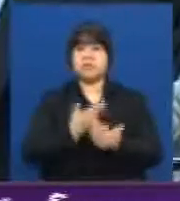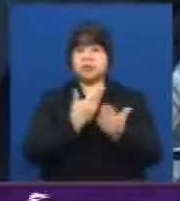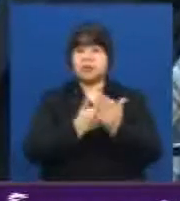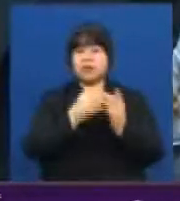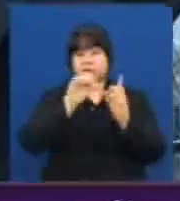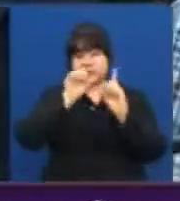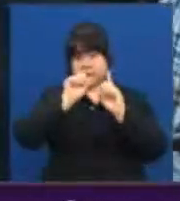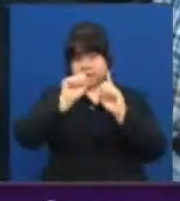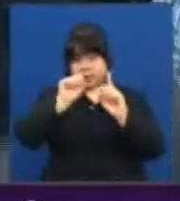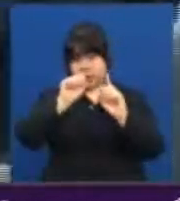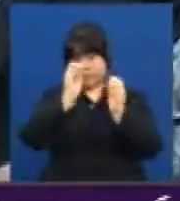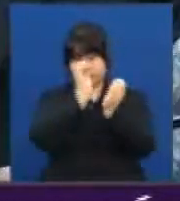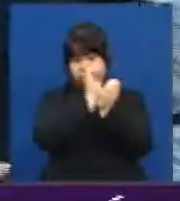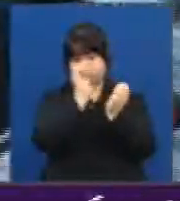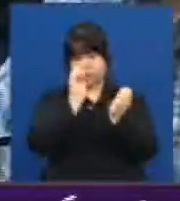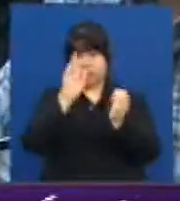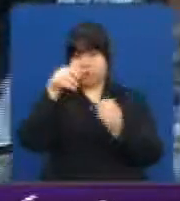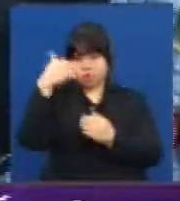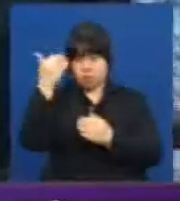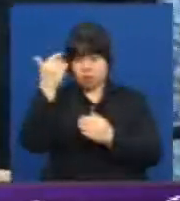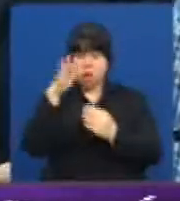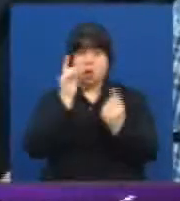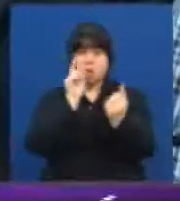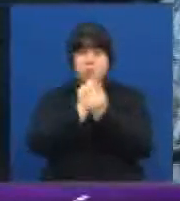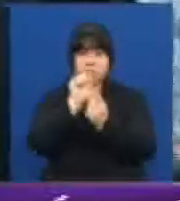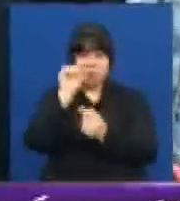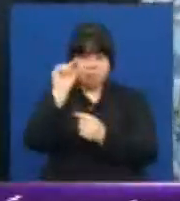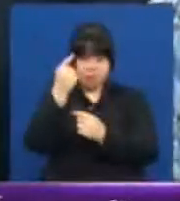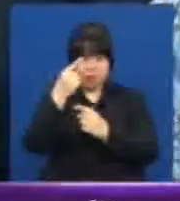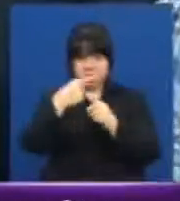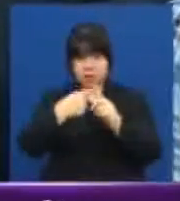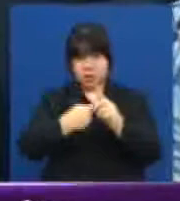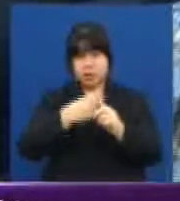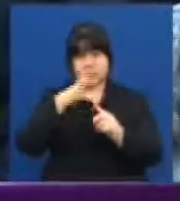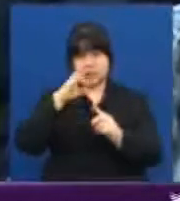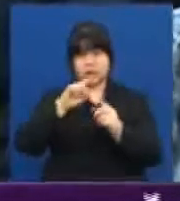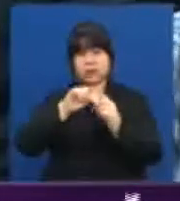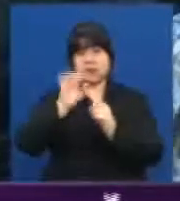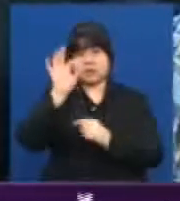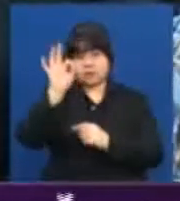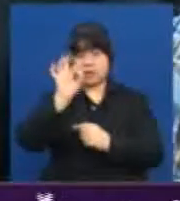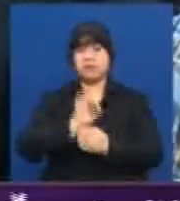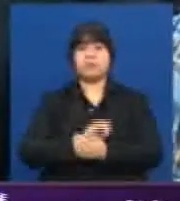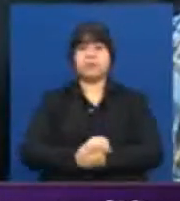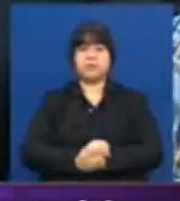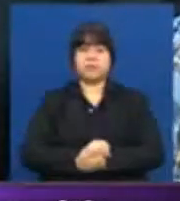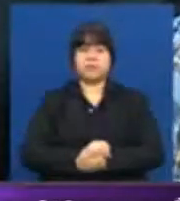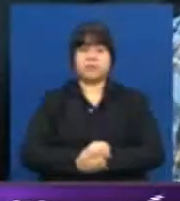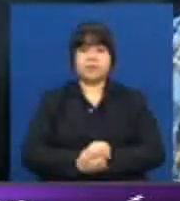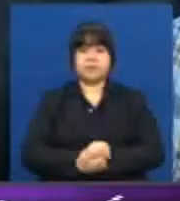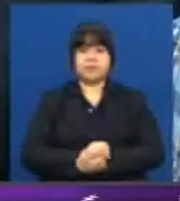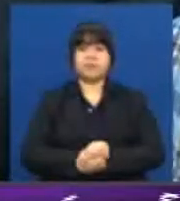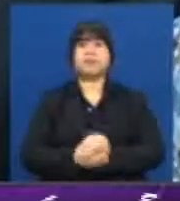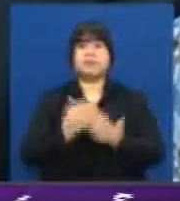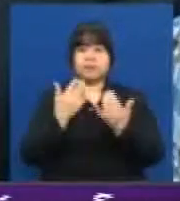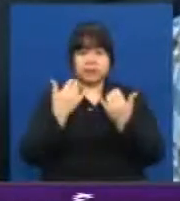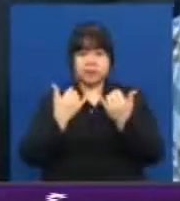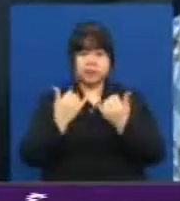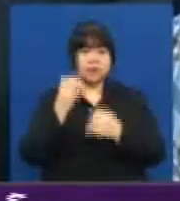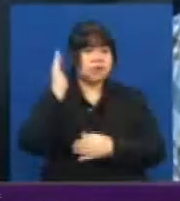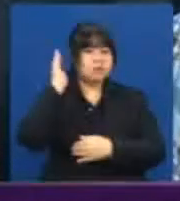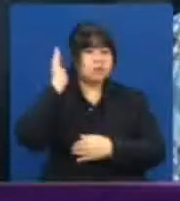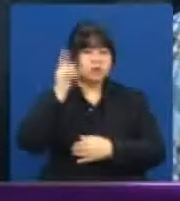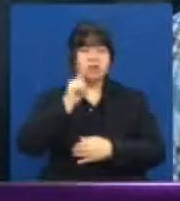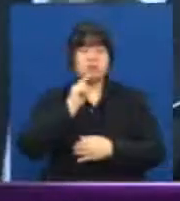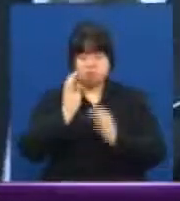วงเงิน1แสนบาทพร้อมให้นายวีระมารายงานตัวอีกครั้งในวันที่ 9กรกฎาคมอย่างไรก็ตามนะคะนายวีระได้กล่าว